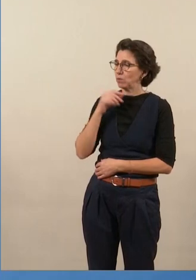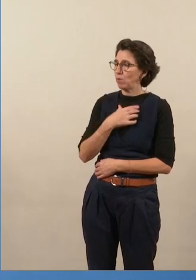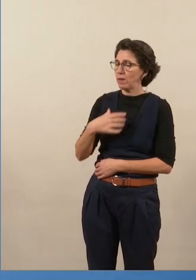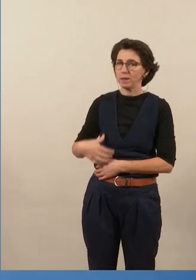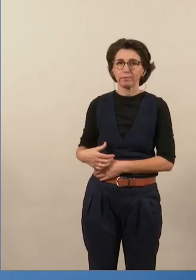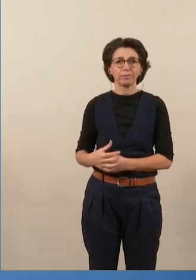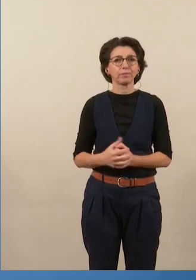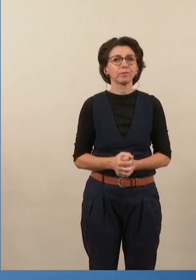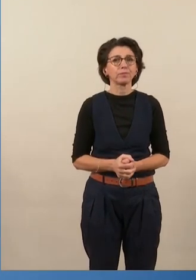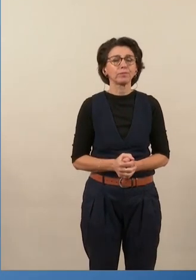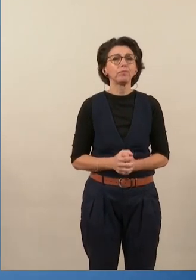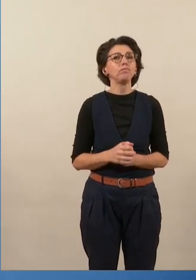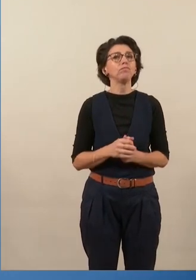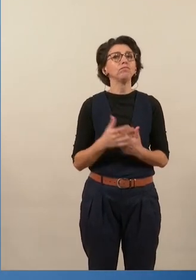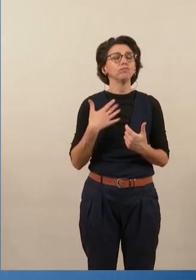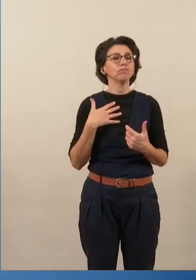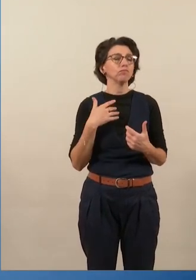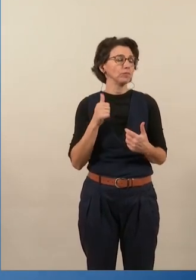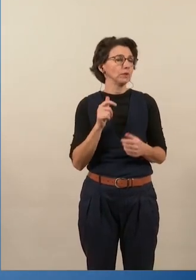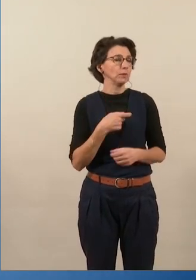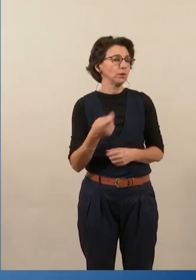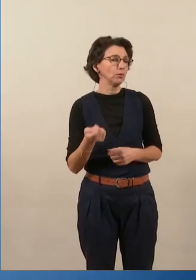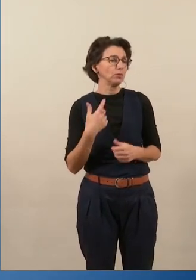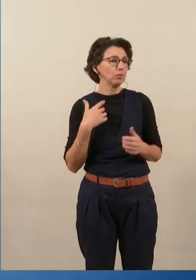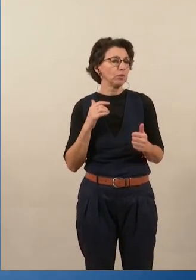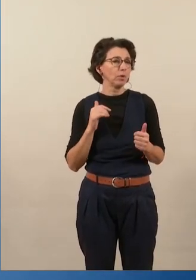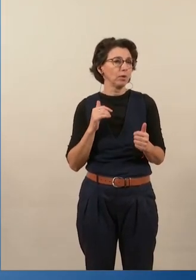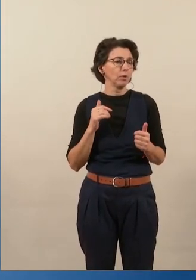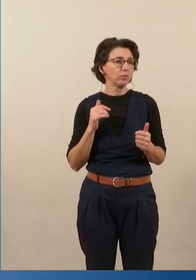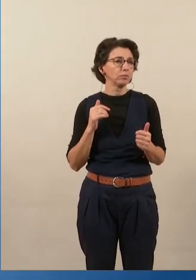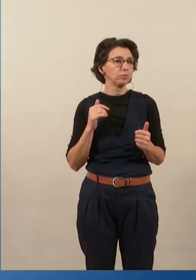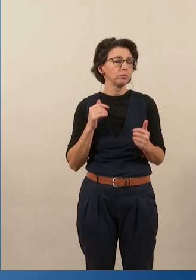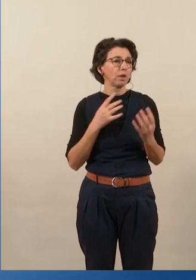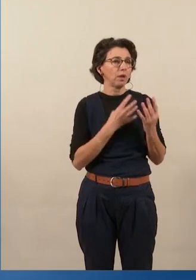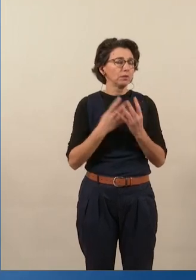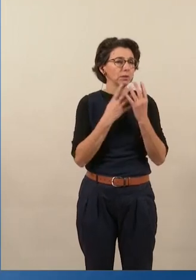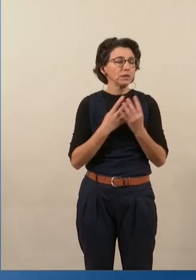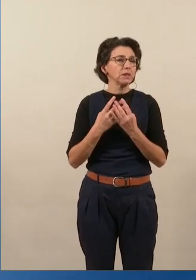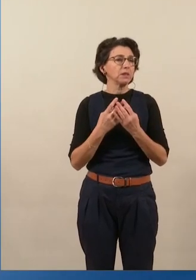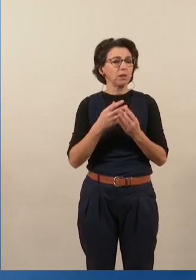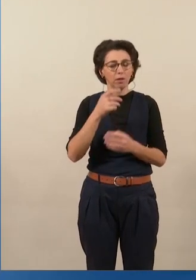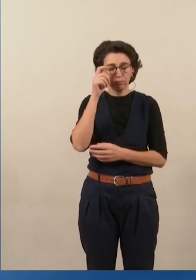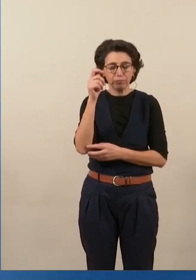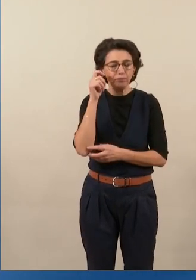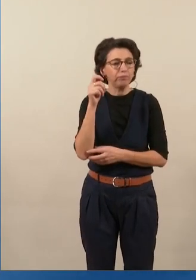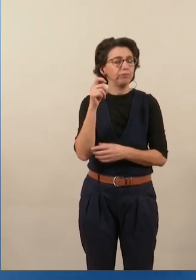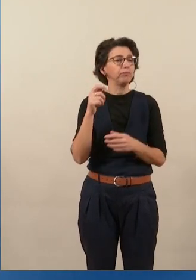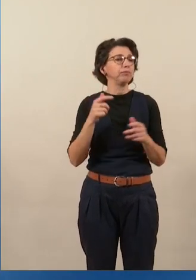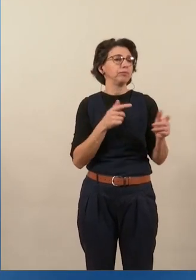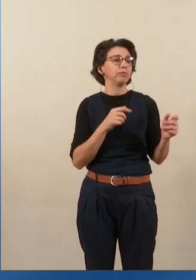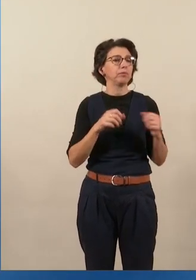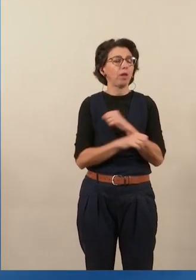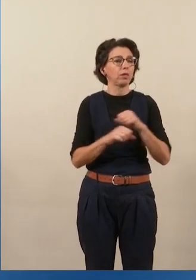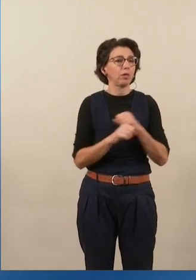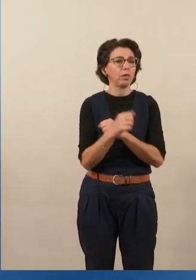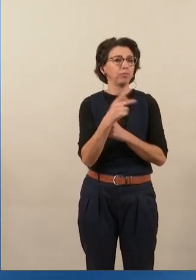d'abord suite à votre intervention m'associé euh à l'anniversaire de de la mémoire des attentats du du Bataclan et des